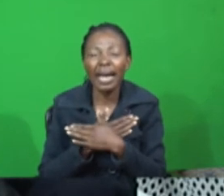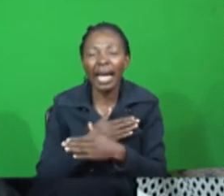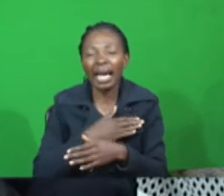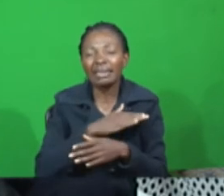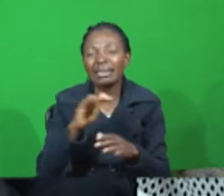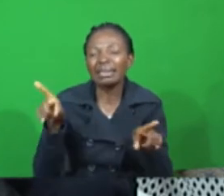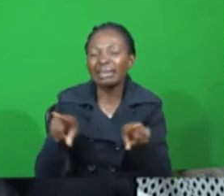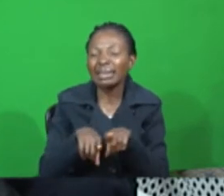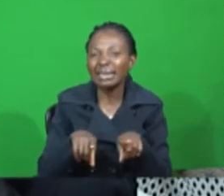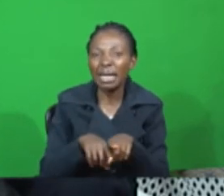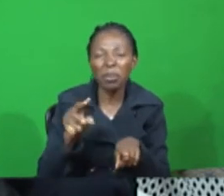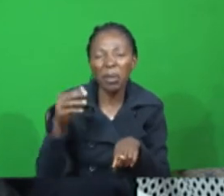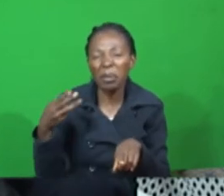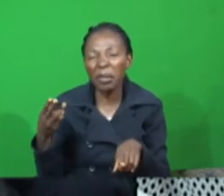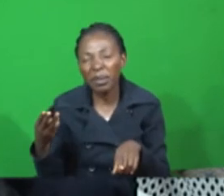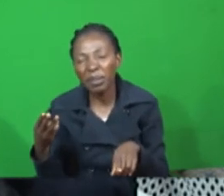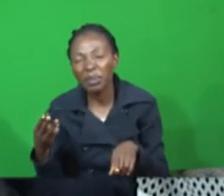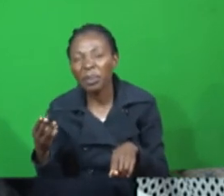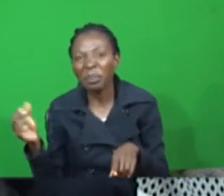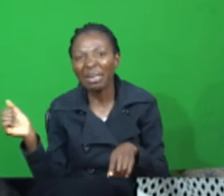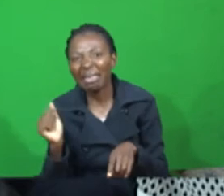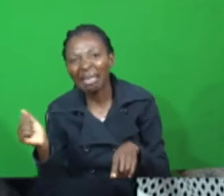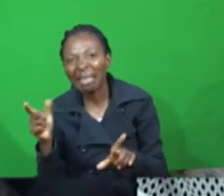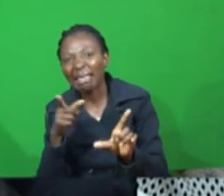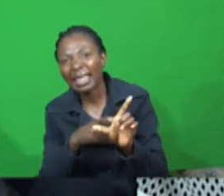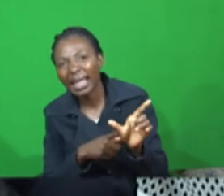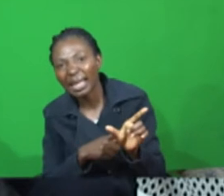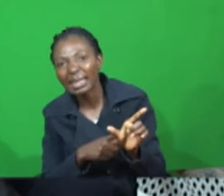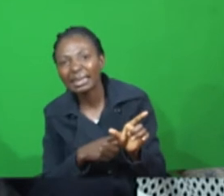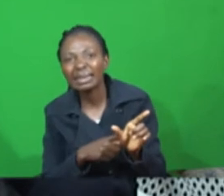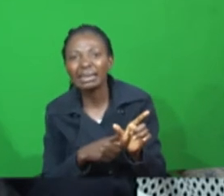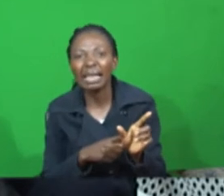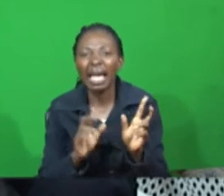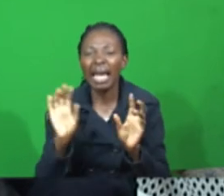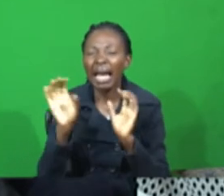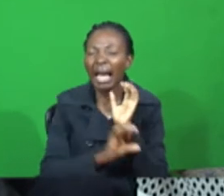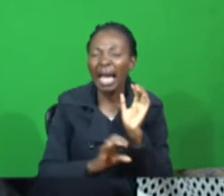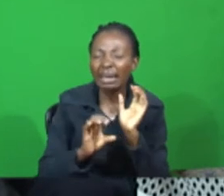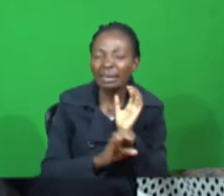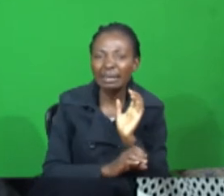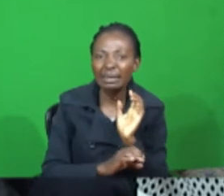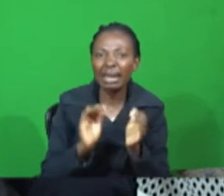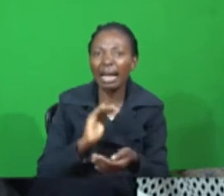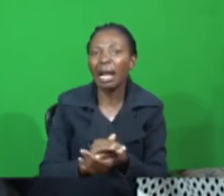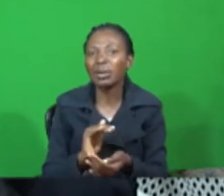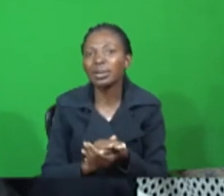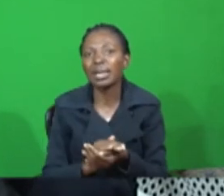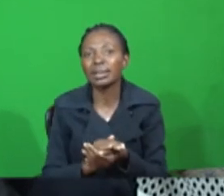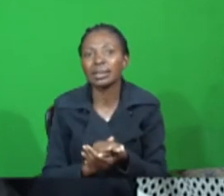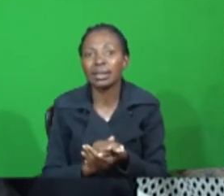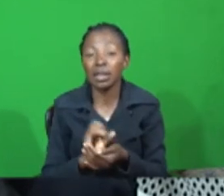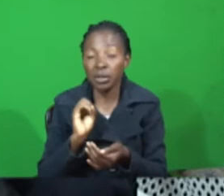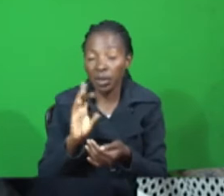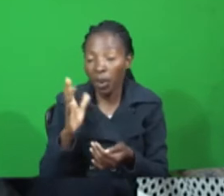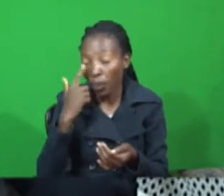barriers, love knows no age limit, love what. Pane kakutaurika kanoita yehudha kunyanya generation yechidiki.